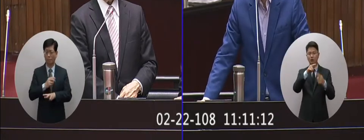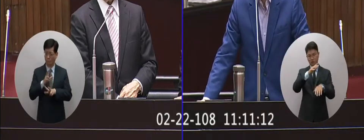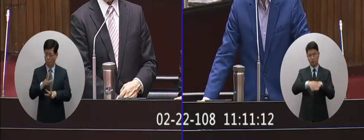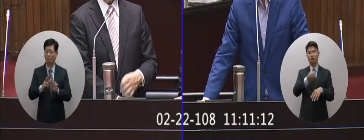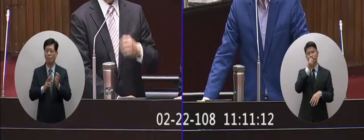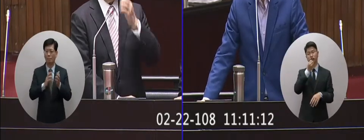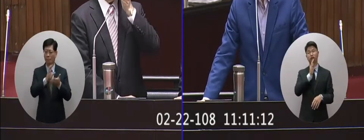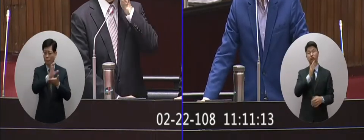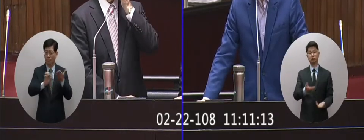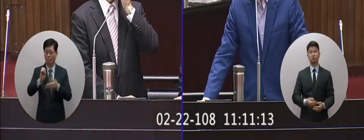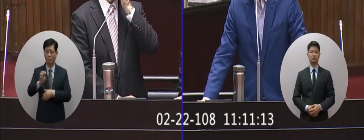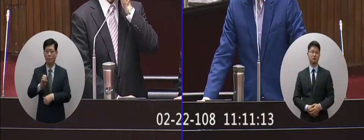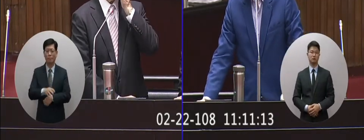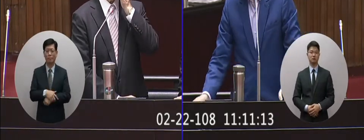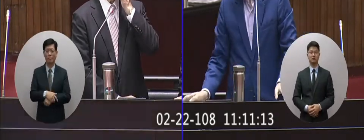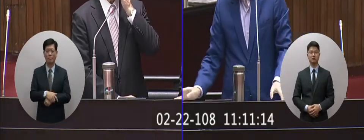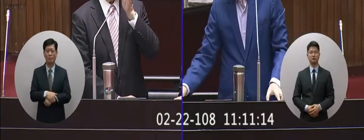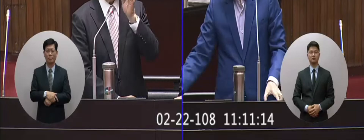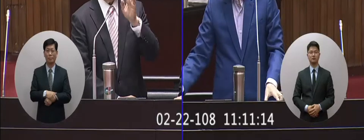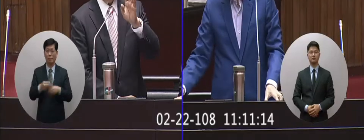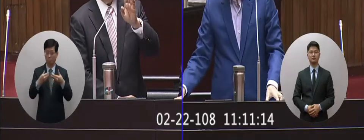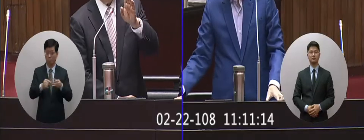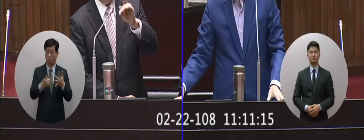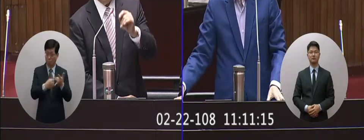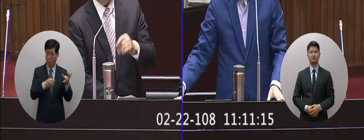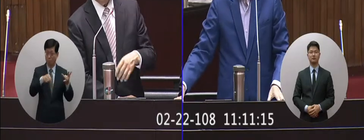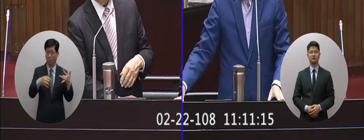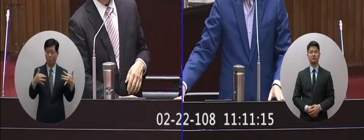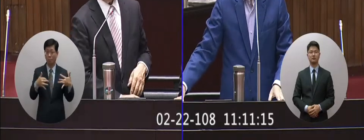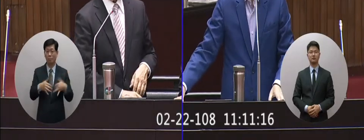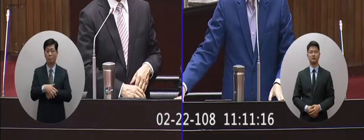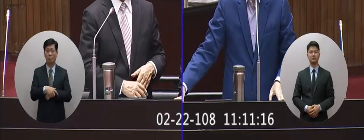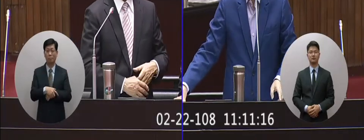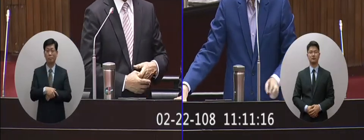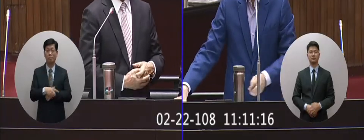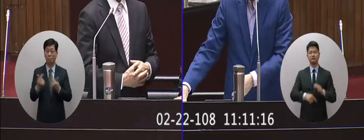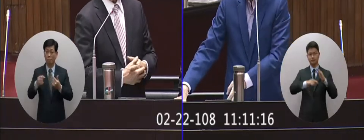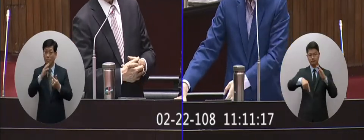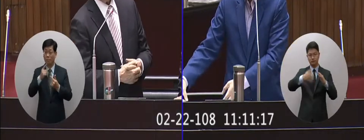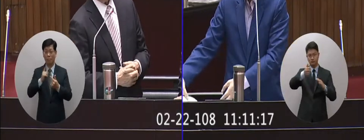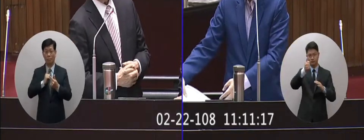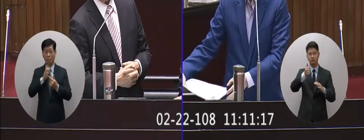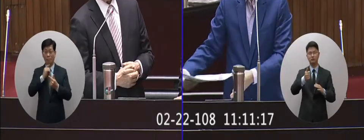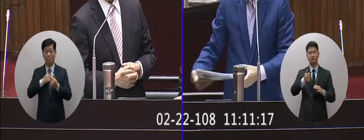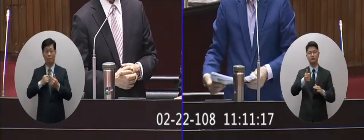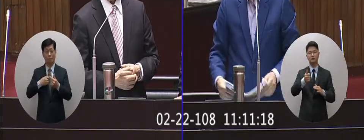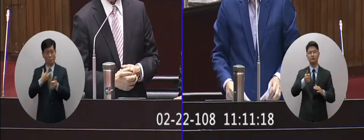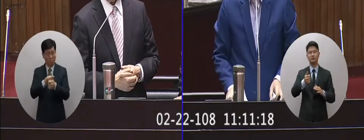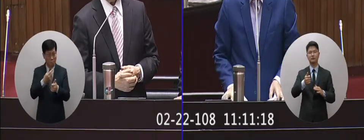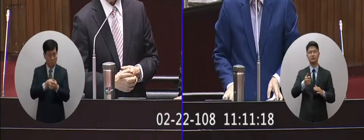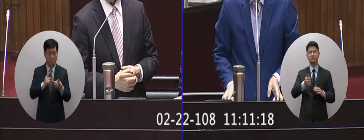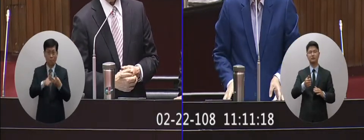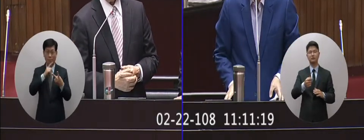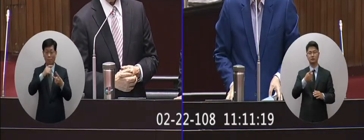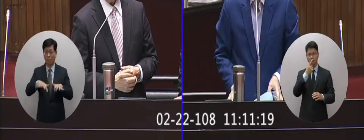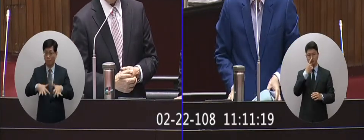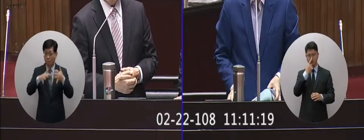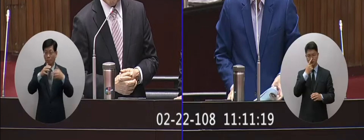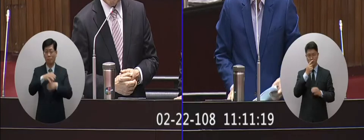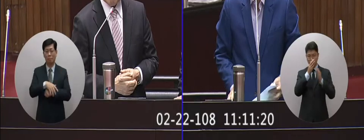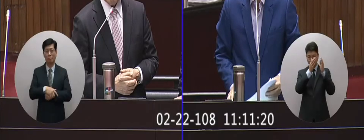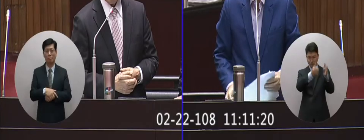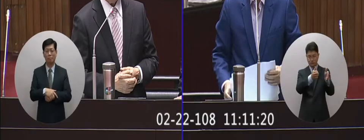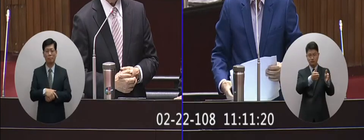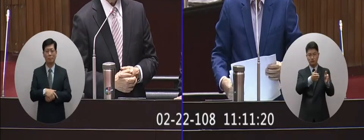不是？来说明鸡蛋缺蛋的问题，包括分布你，包括疫苗，包括水灾。 院长，我是对